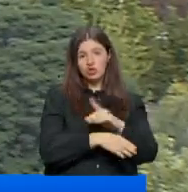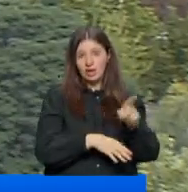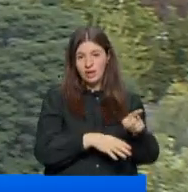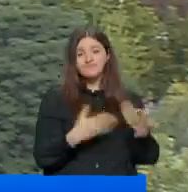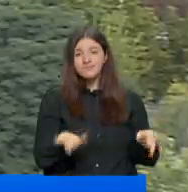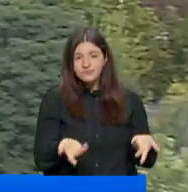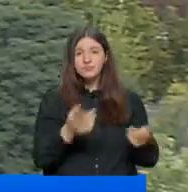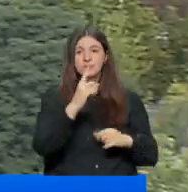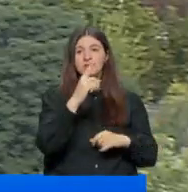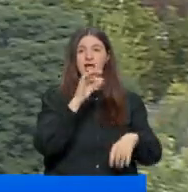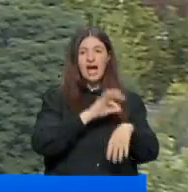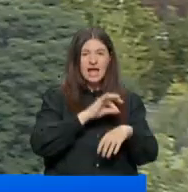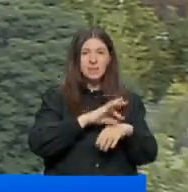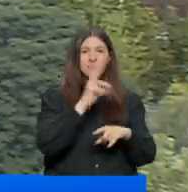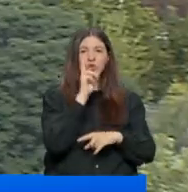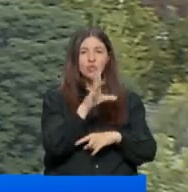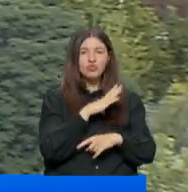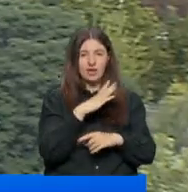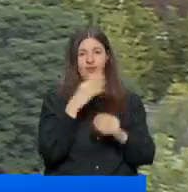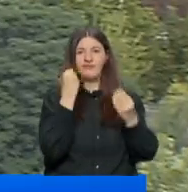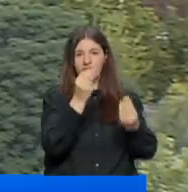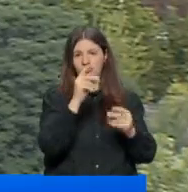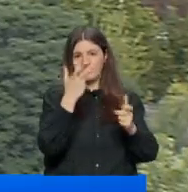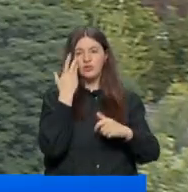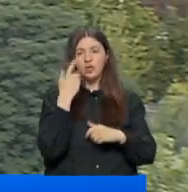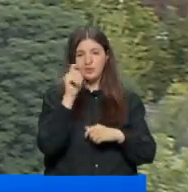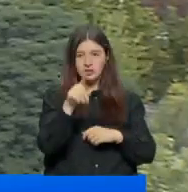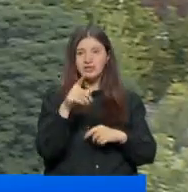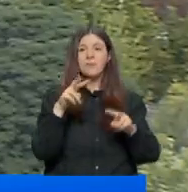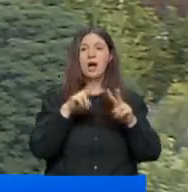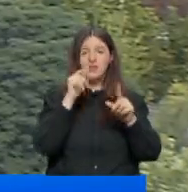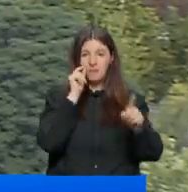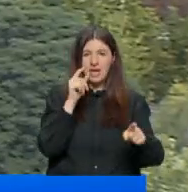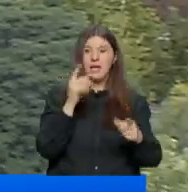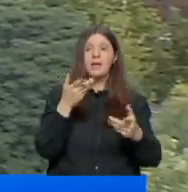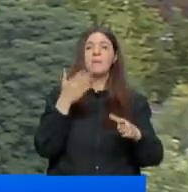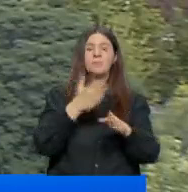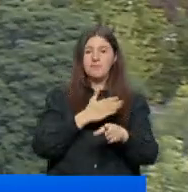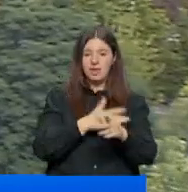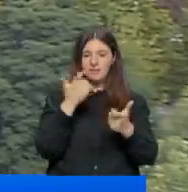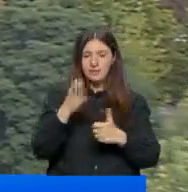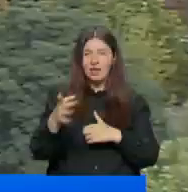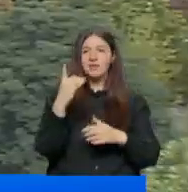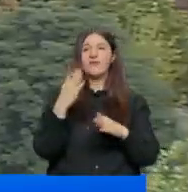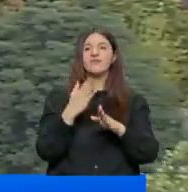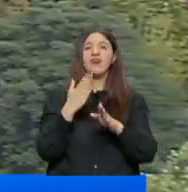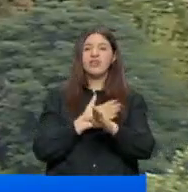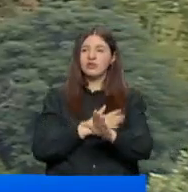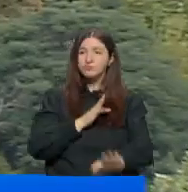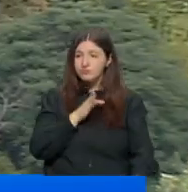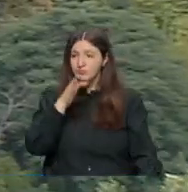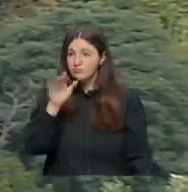girecek. Şimdi bir an, bir görüntü getireceğiz ekranlarınıza. Mahir Ünal memleketinde bir vatandaş yanına